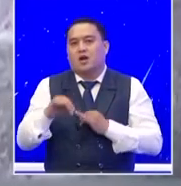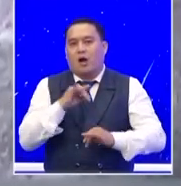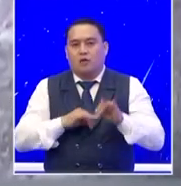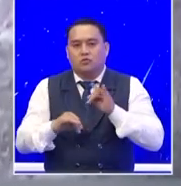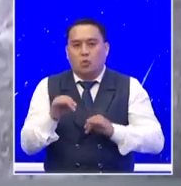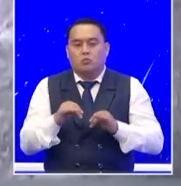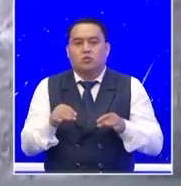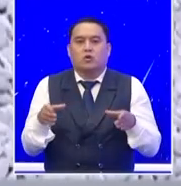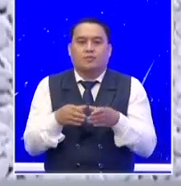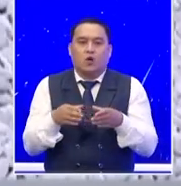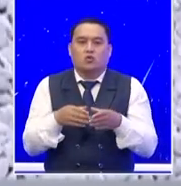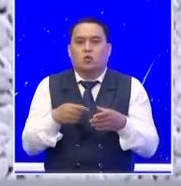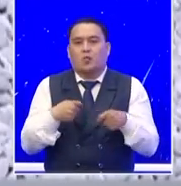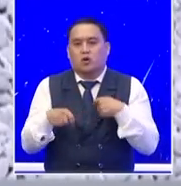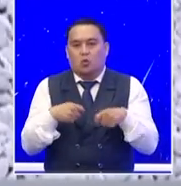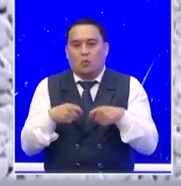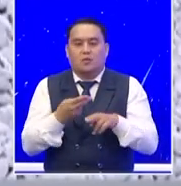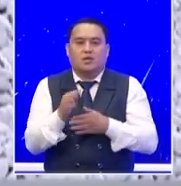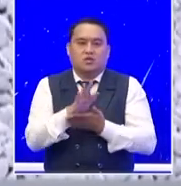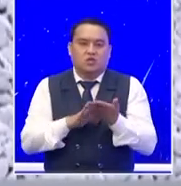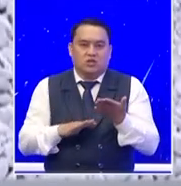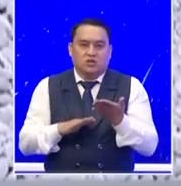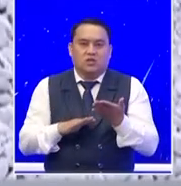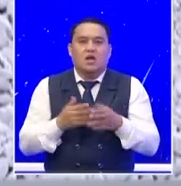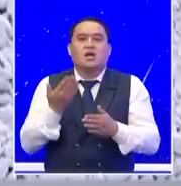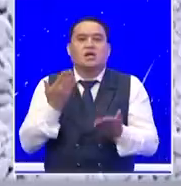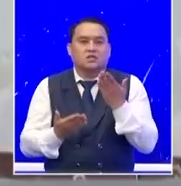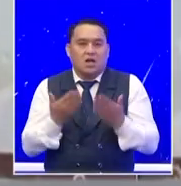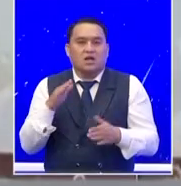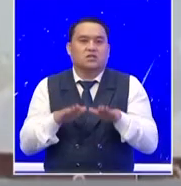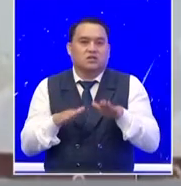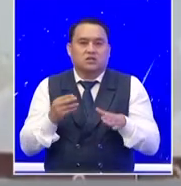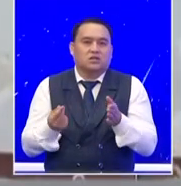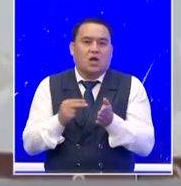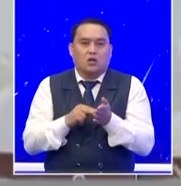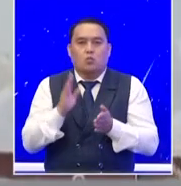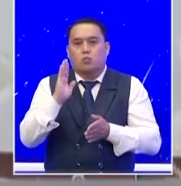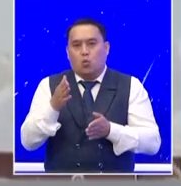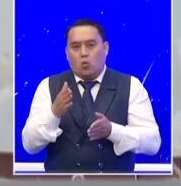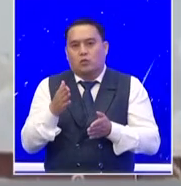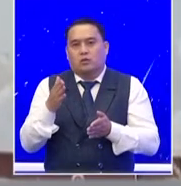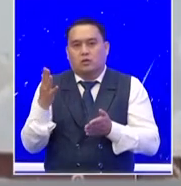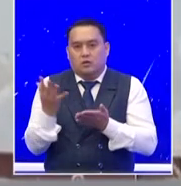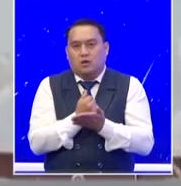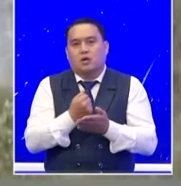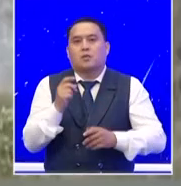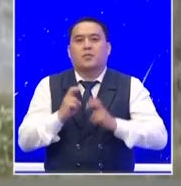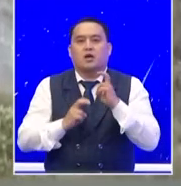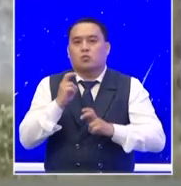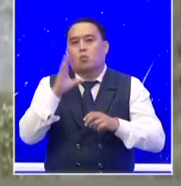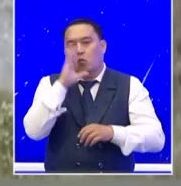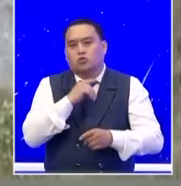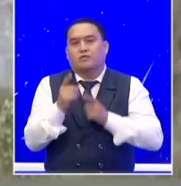между поставщиком и покупателем известняка продолжаются. И если баланс цен объема производства будет найден, предприятие